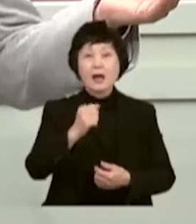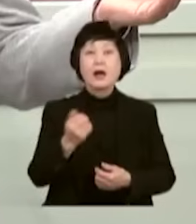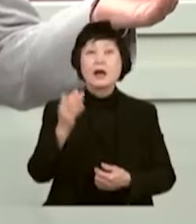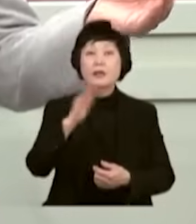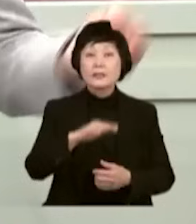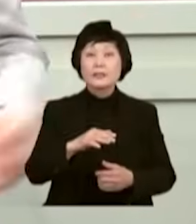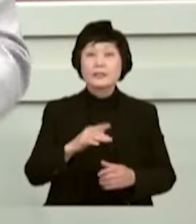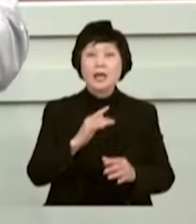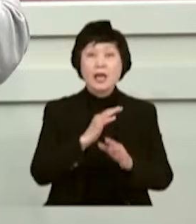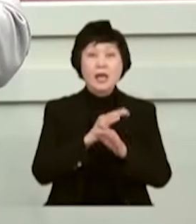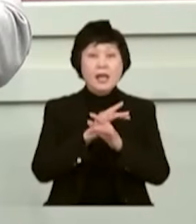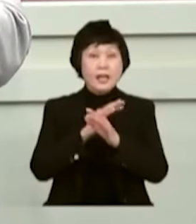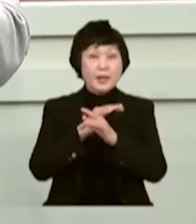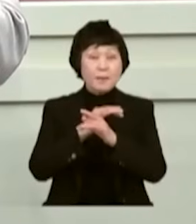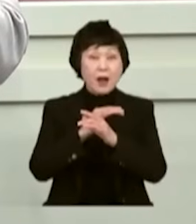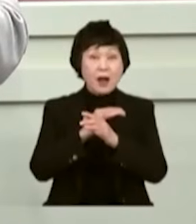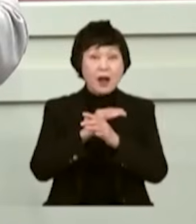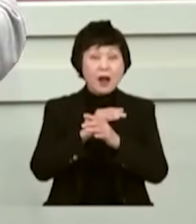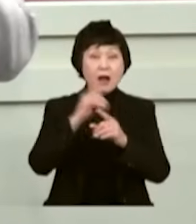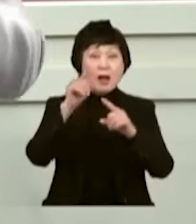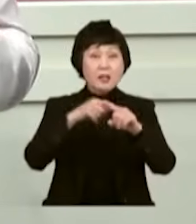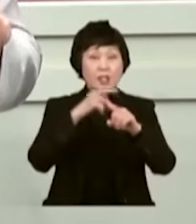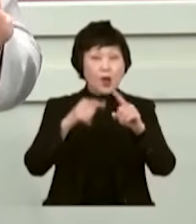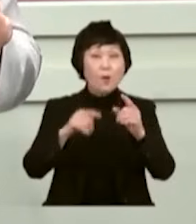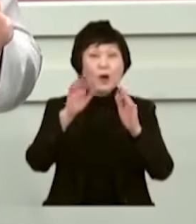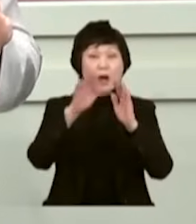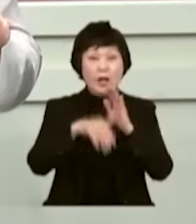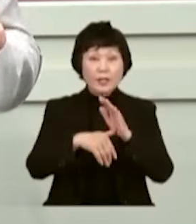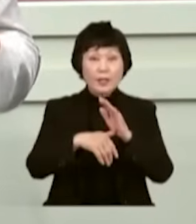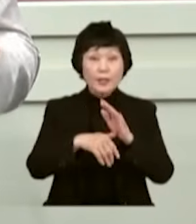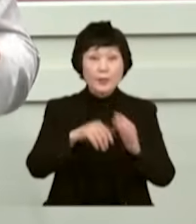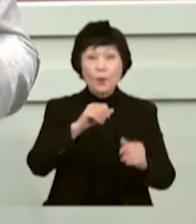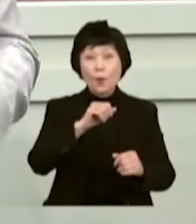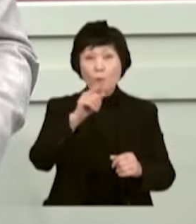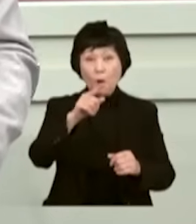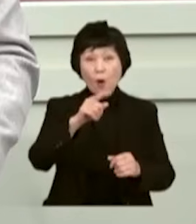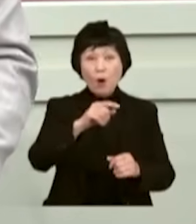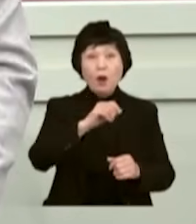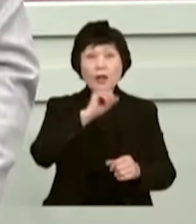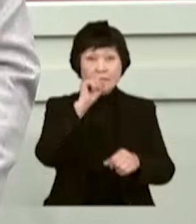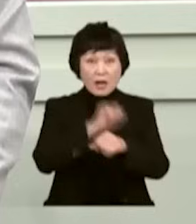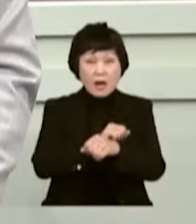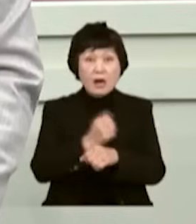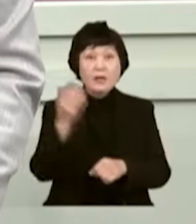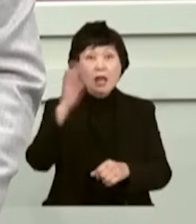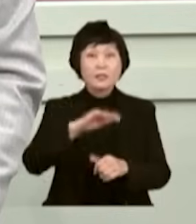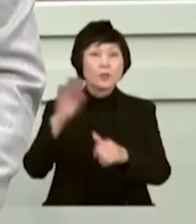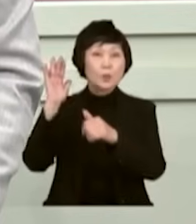콘서트에 본선까지 올라갔죠. 떨어지고. 근데 거기서 떨어지고. 되는 게 없었어요. 그때 문성. 여기가